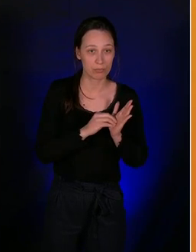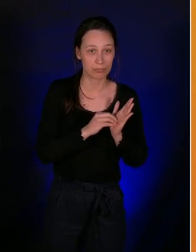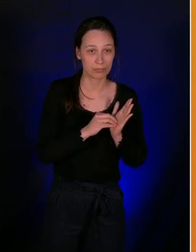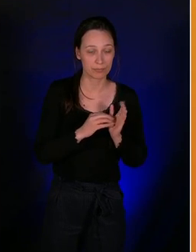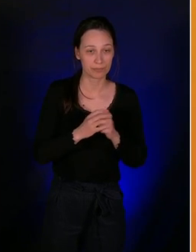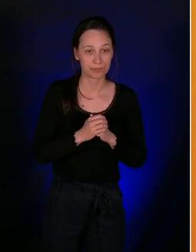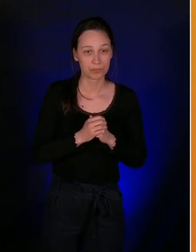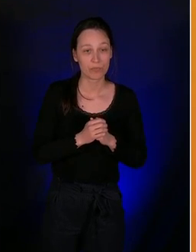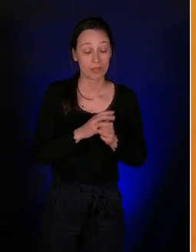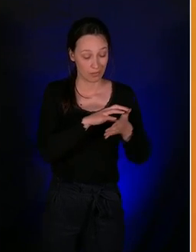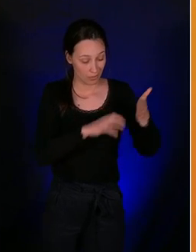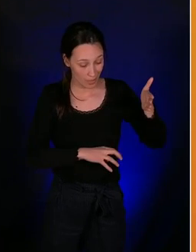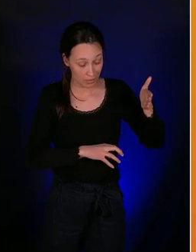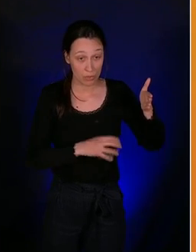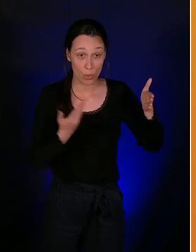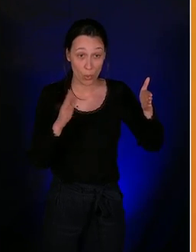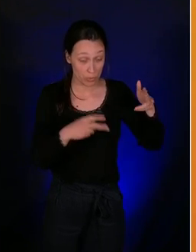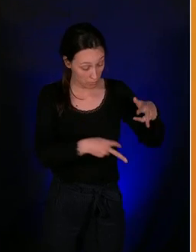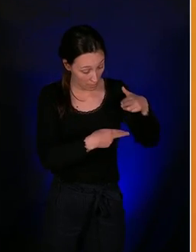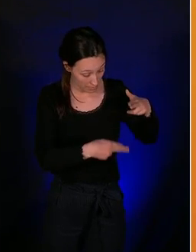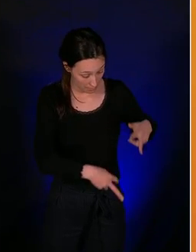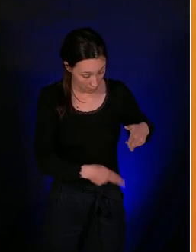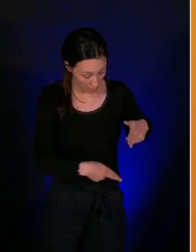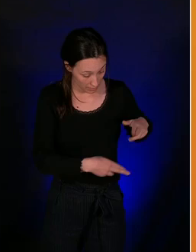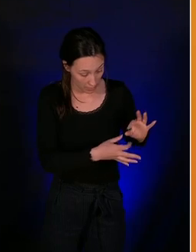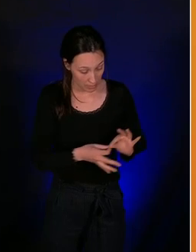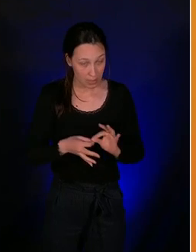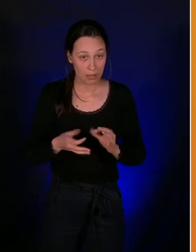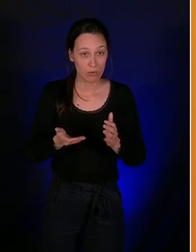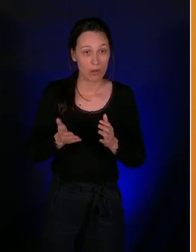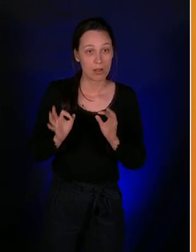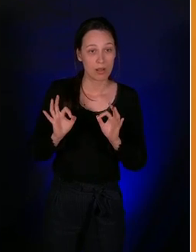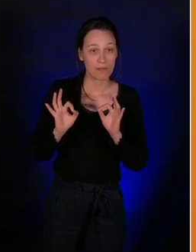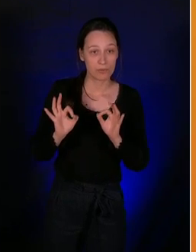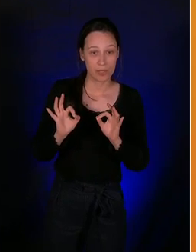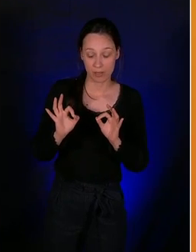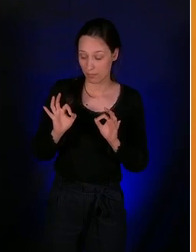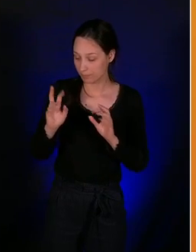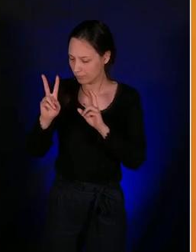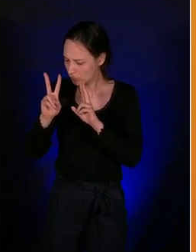parties du texte qui y font référence, notamment quand on demande des moyens importants de recherche,